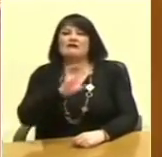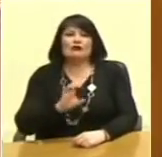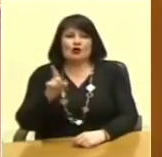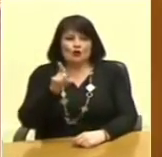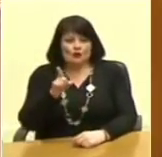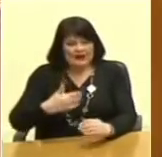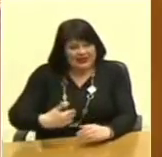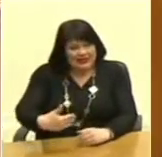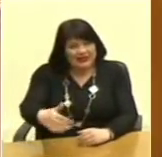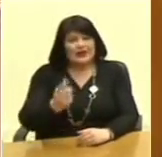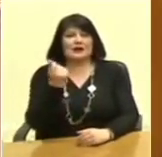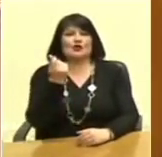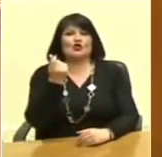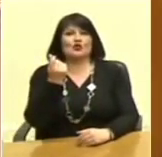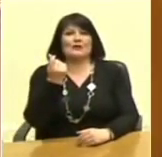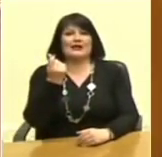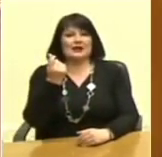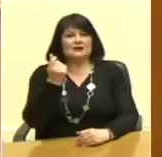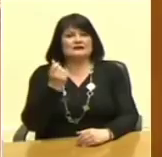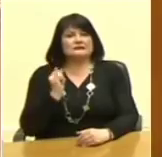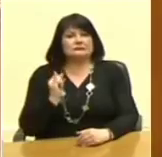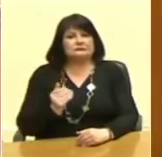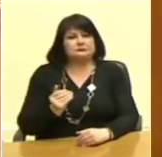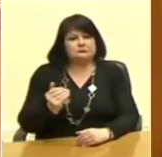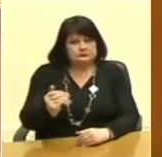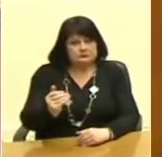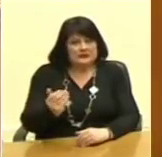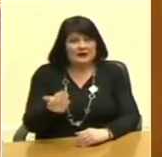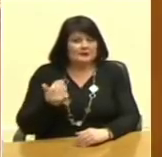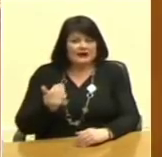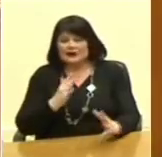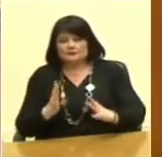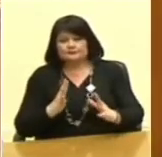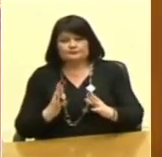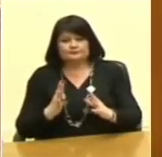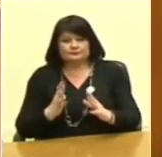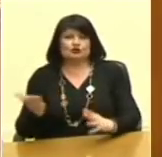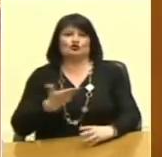φάση οικονομικής επιβράδυσης πριν ακόμα συνέλθει από την προηγούμενη